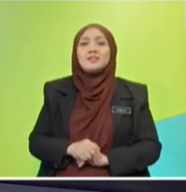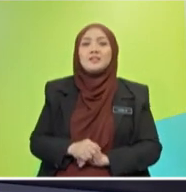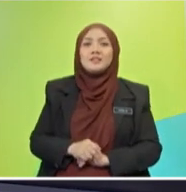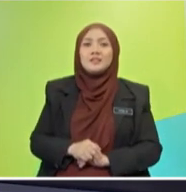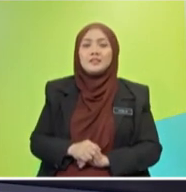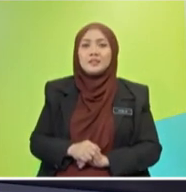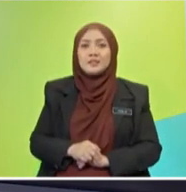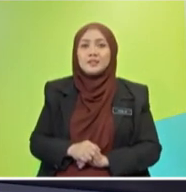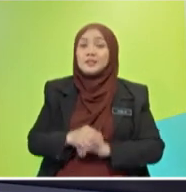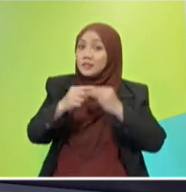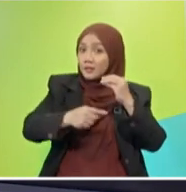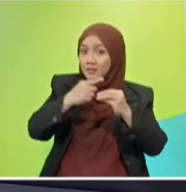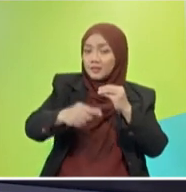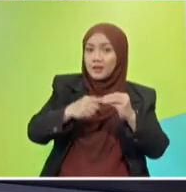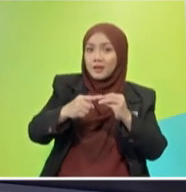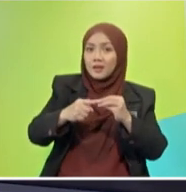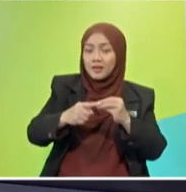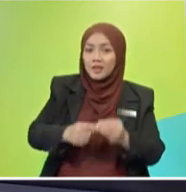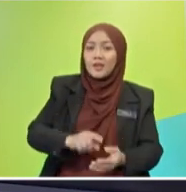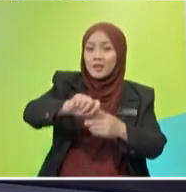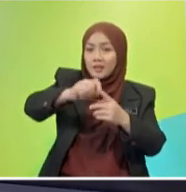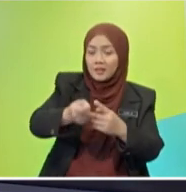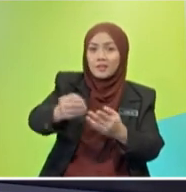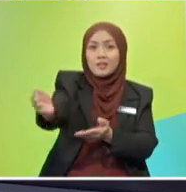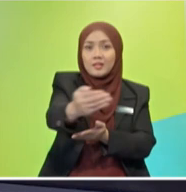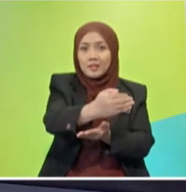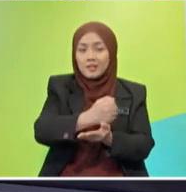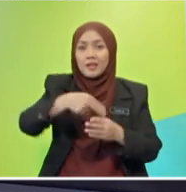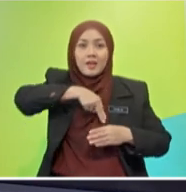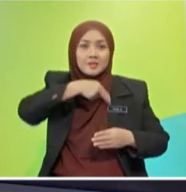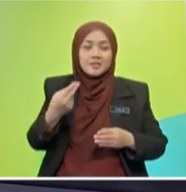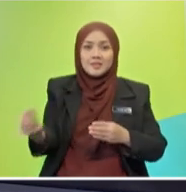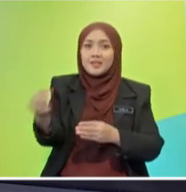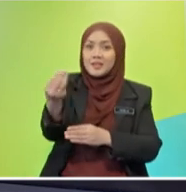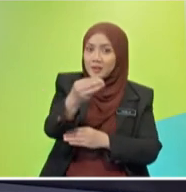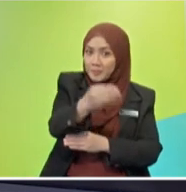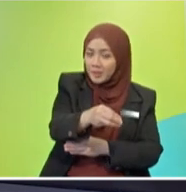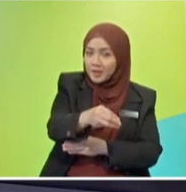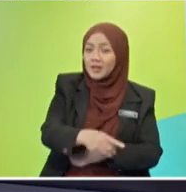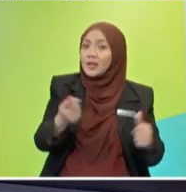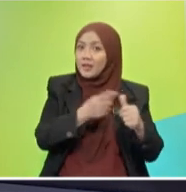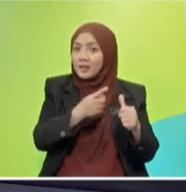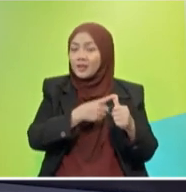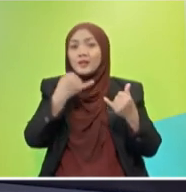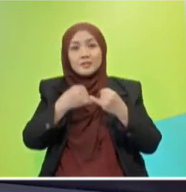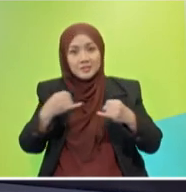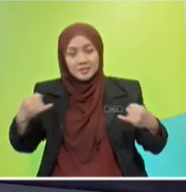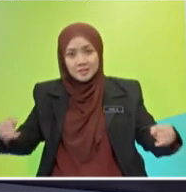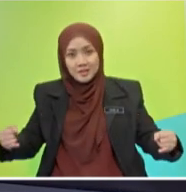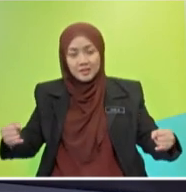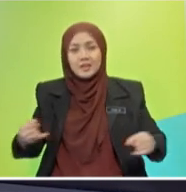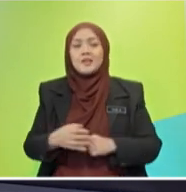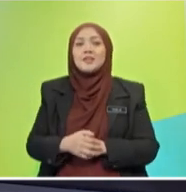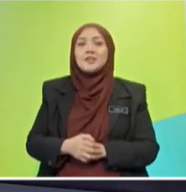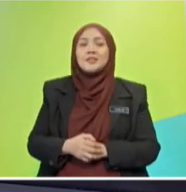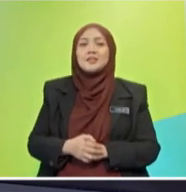mengenai hasil tanaman Jadi pertama adalah jenis hasil tanaman ya